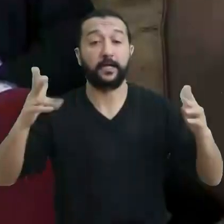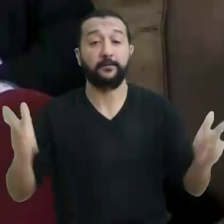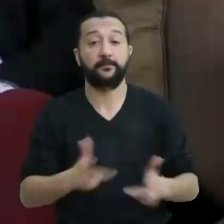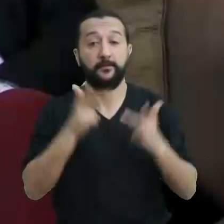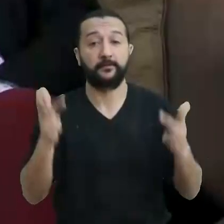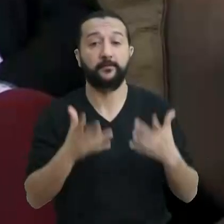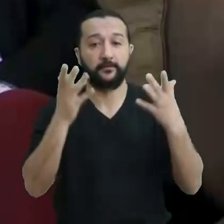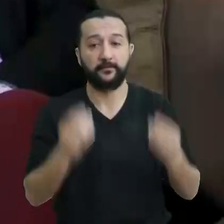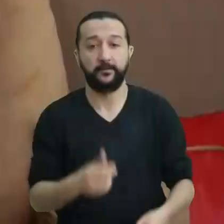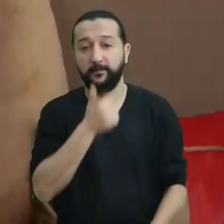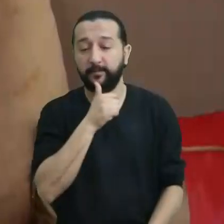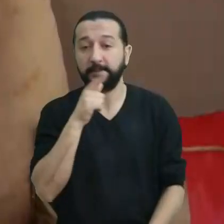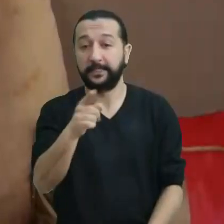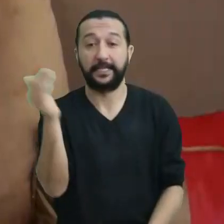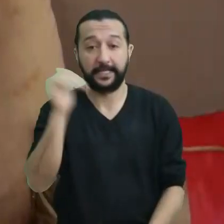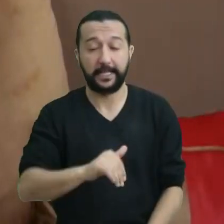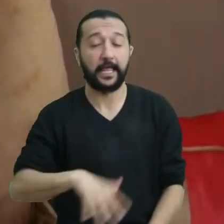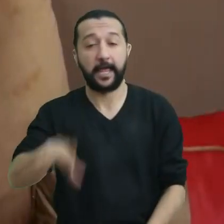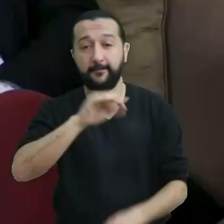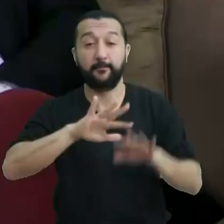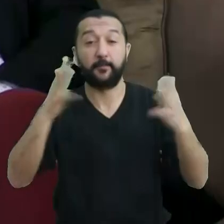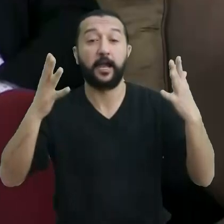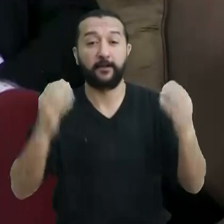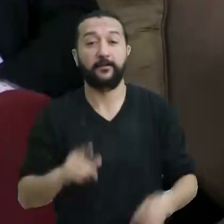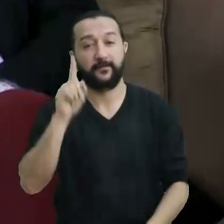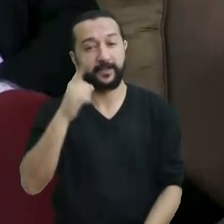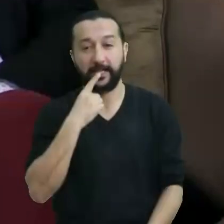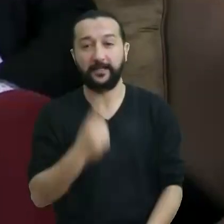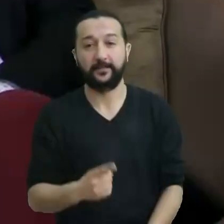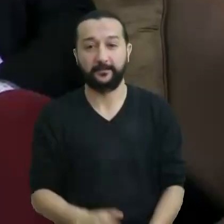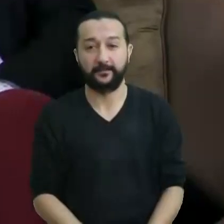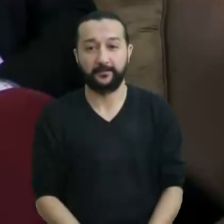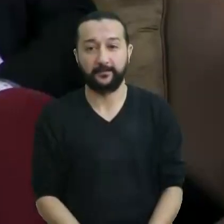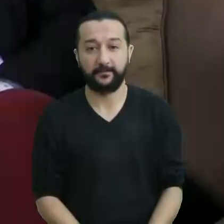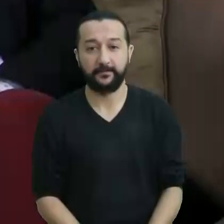pırıl pırıl oldu. Babişkom geldi de hep her yer parlıyor.